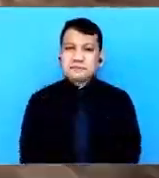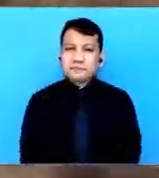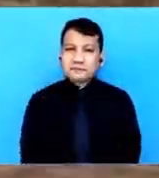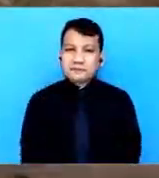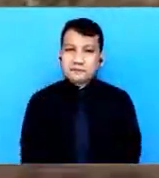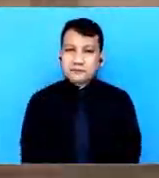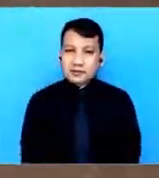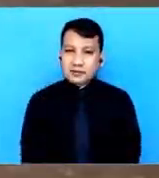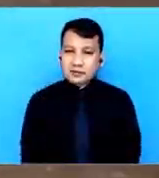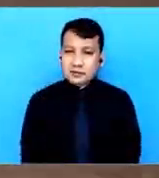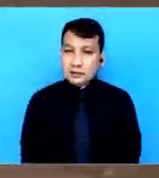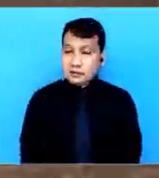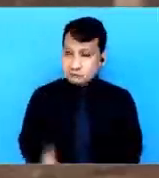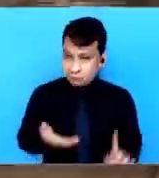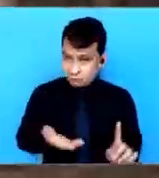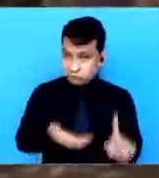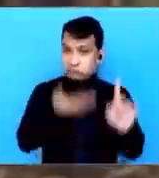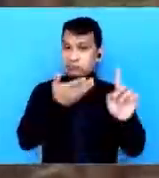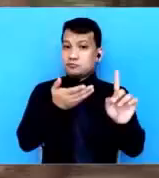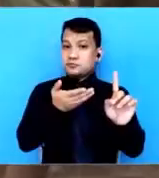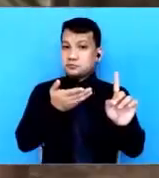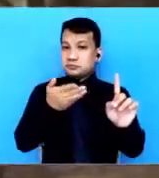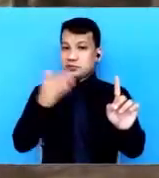Mga kapatid,